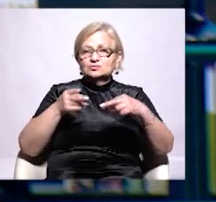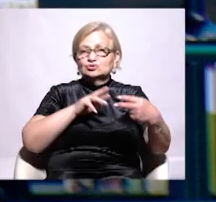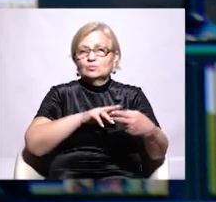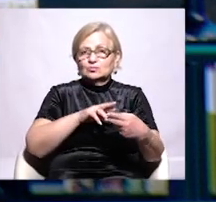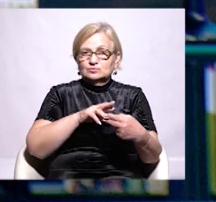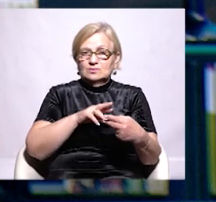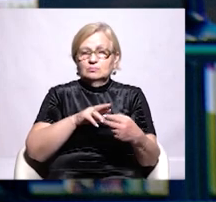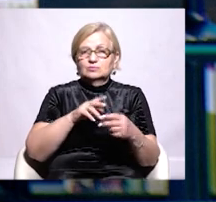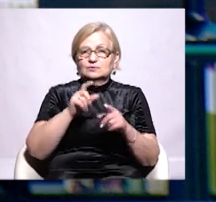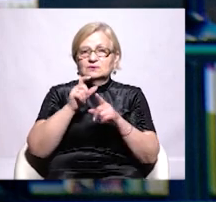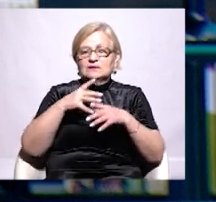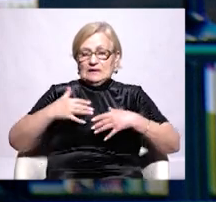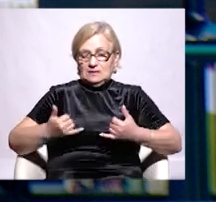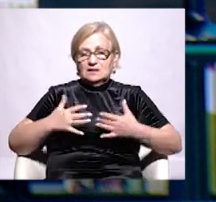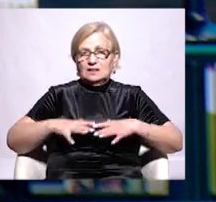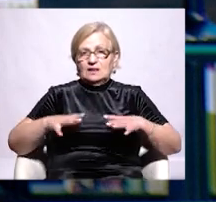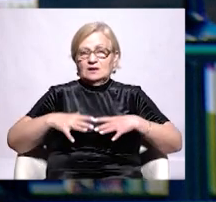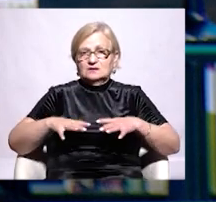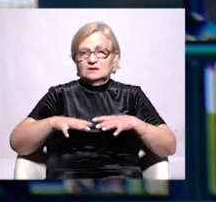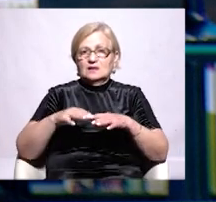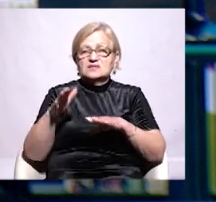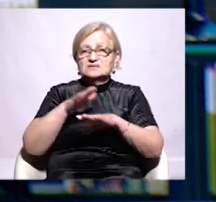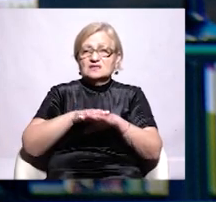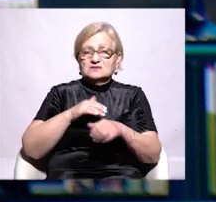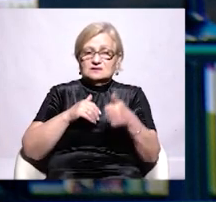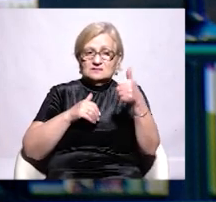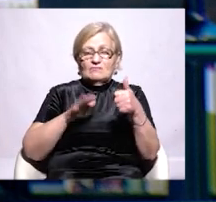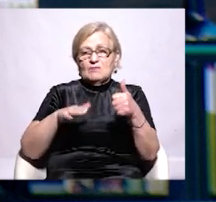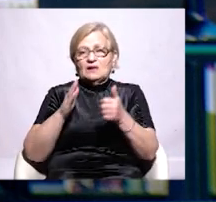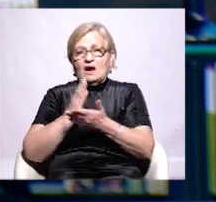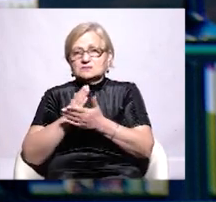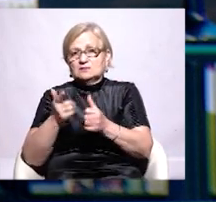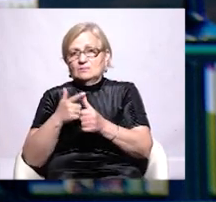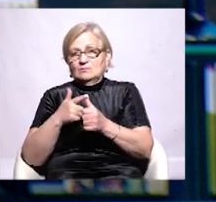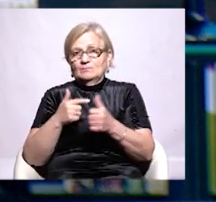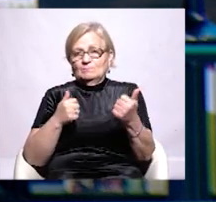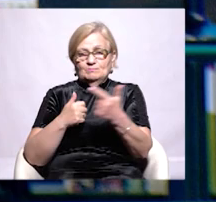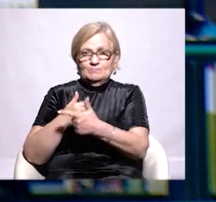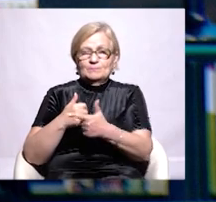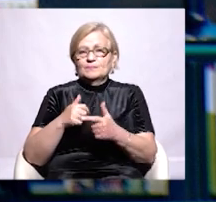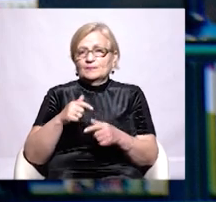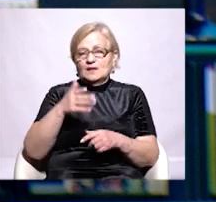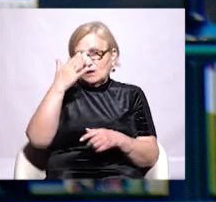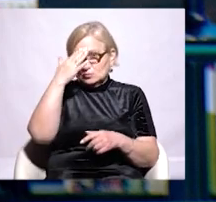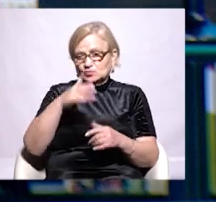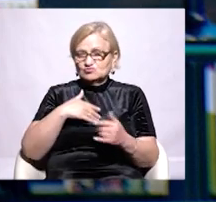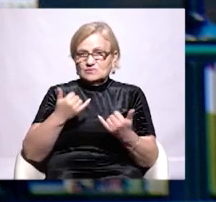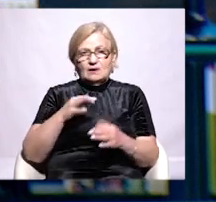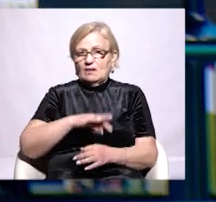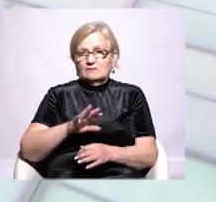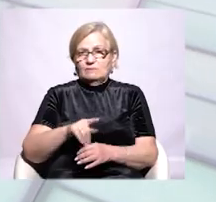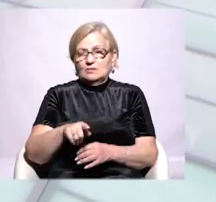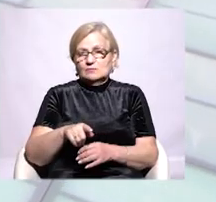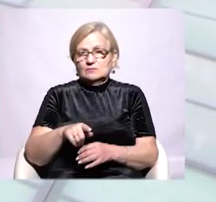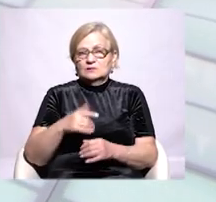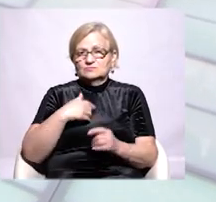წყობა თანამედროვე ქართულისთვის ზეცართავი სახელისან და არსებითი სახელის, იგივე საზრულ-საზრულისა, უცხოა.